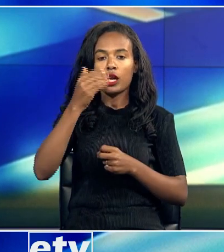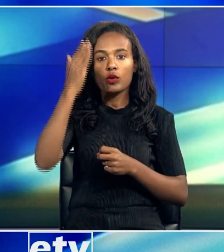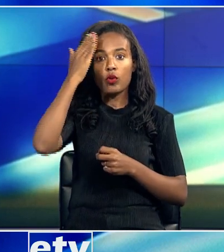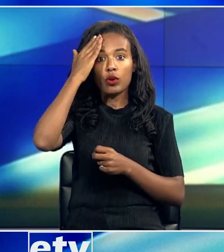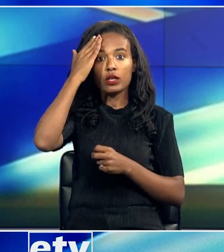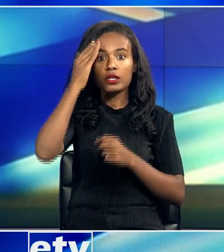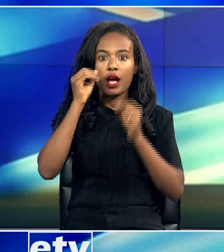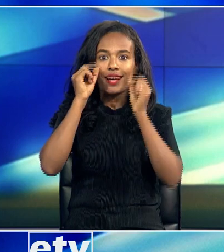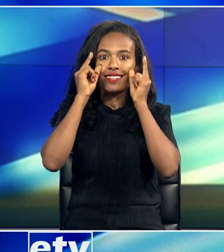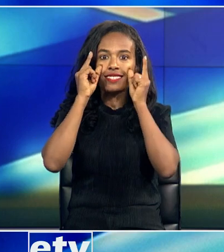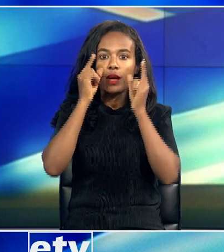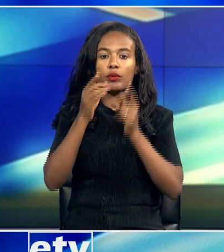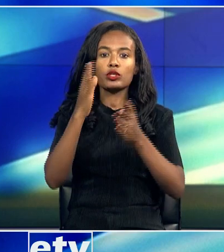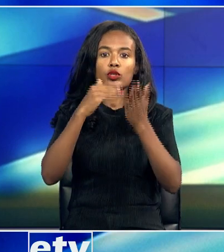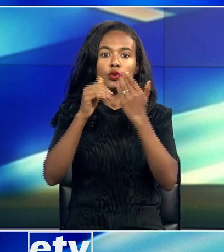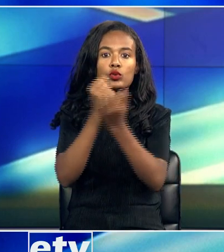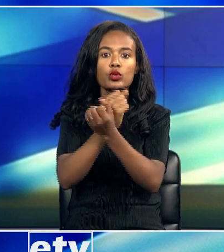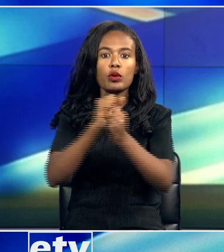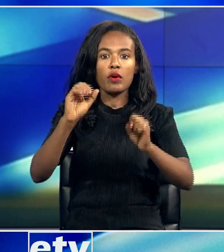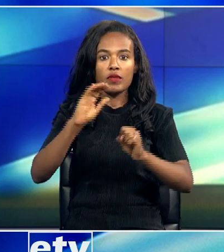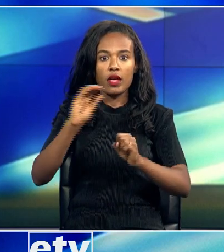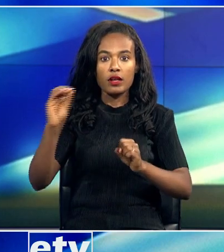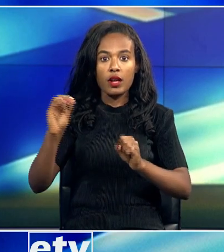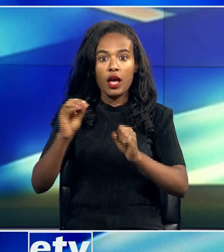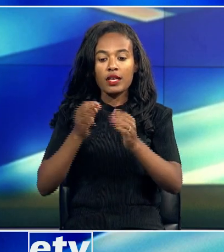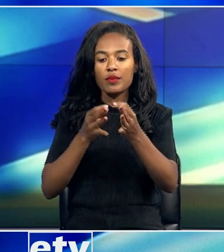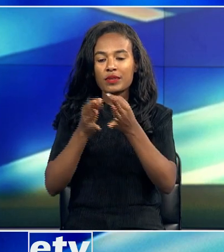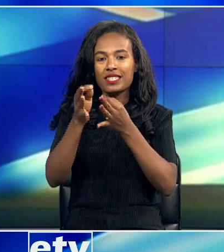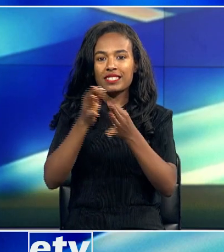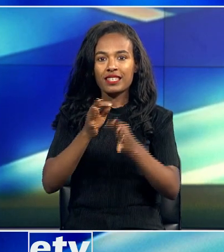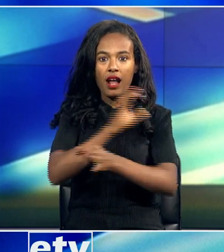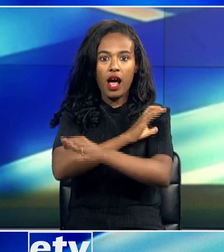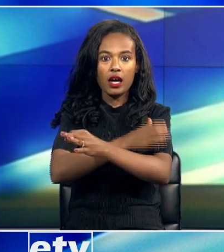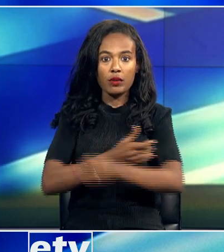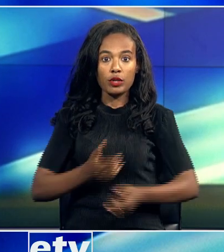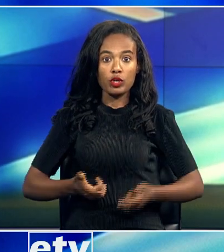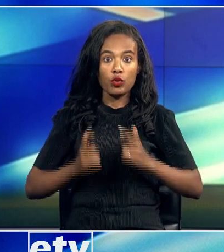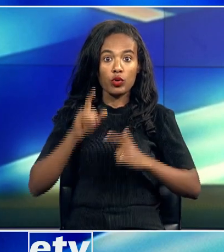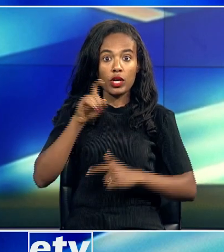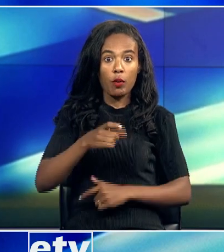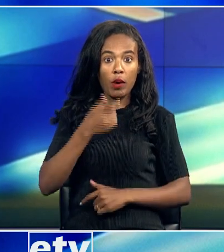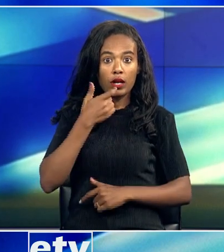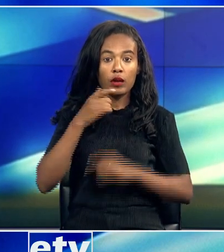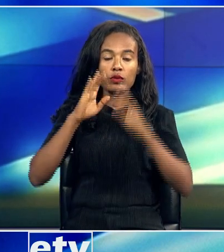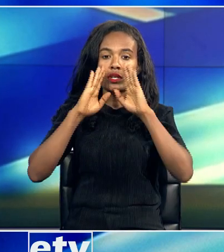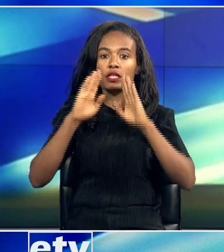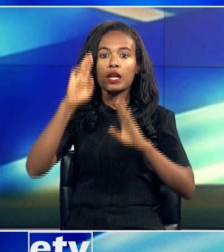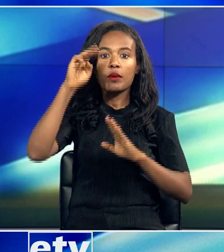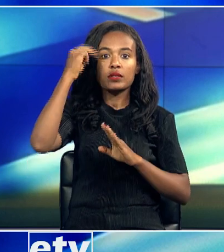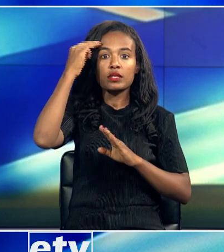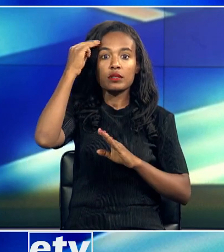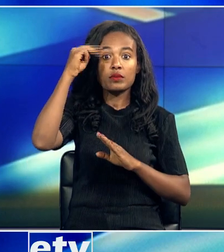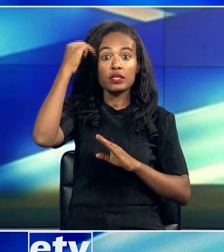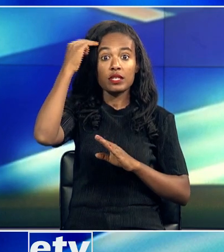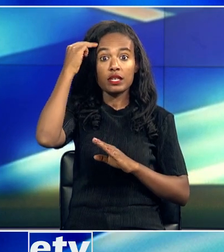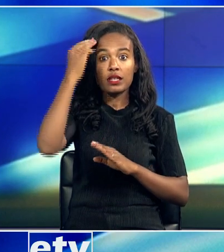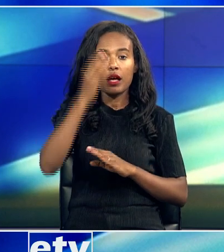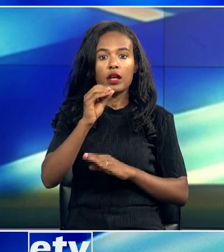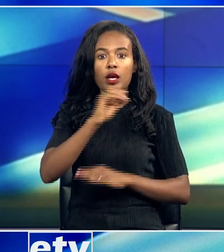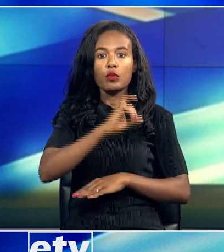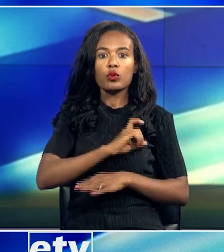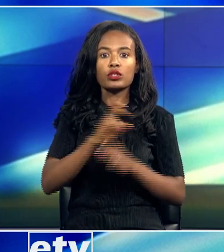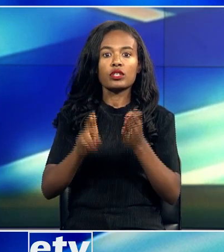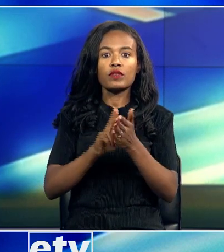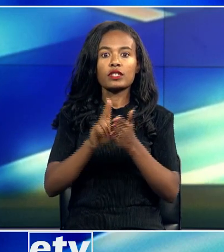ግንዛቤ ብሎም ችግሮችን የመፍታትና የመተንተን አቅም ሊኖረው ይገባል ያሉት የሰላም ሚኒስትር ዴታና የፖሊስ ዩኒቨርሲቲ